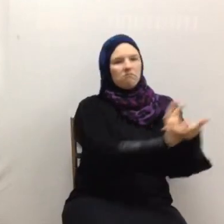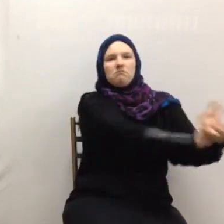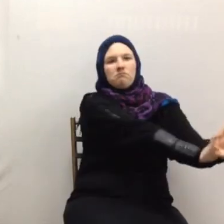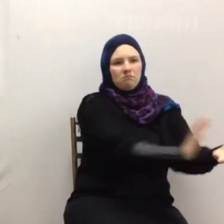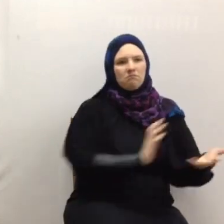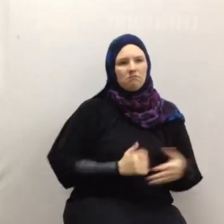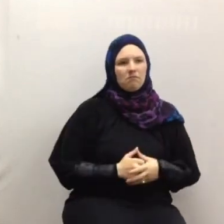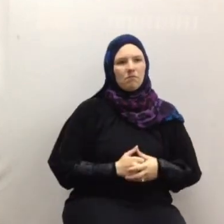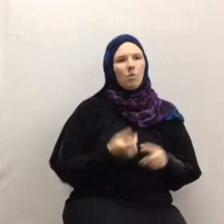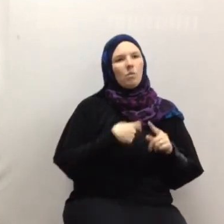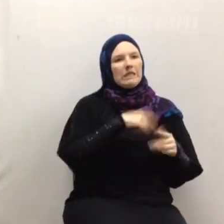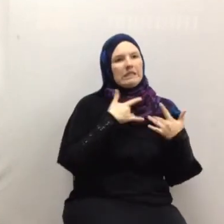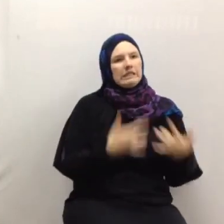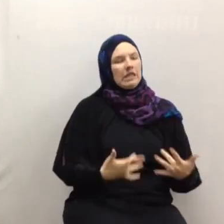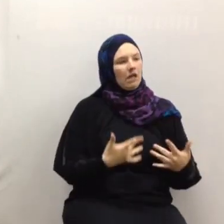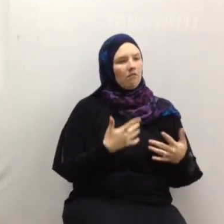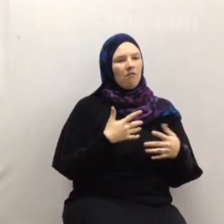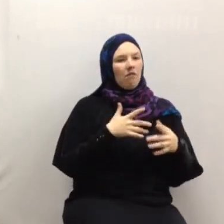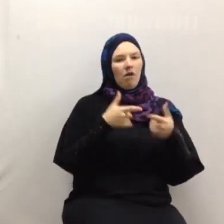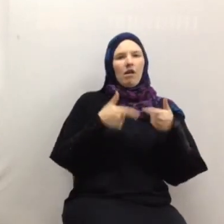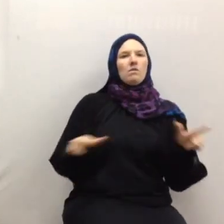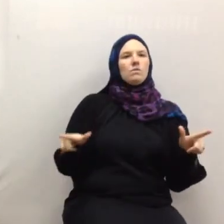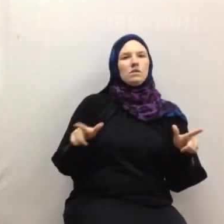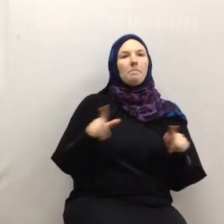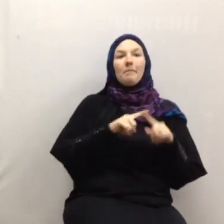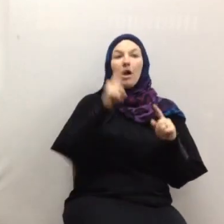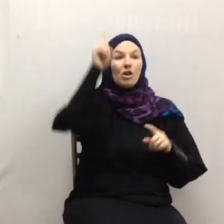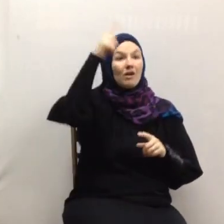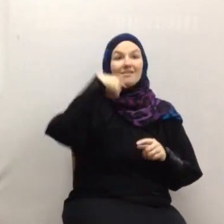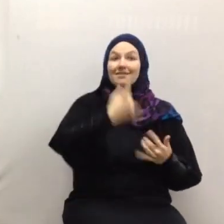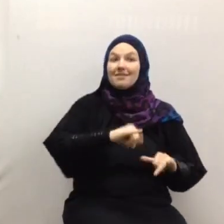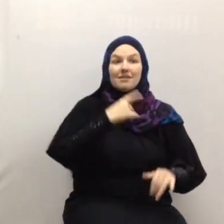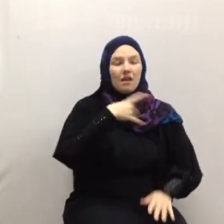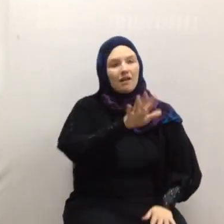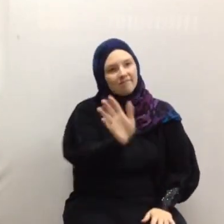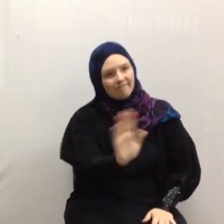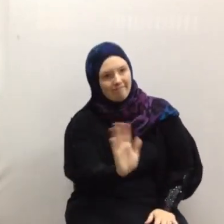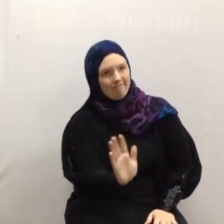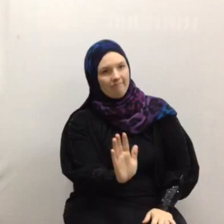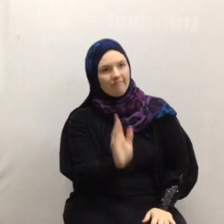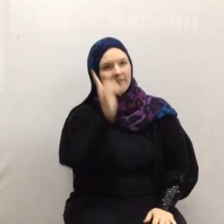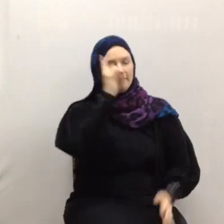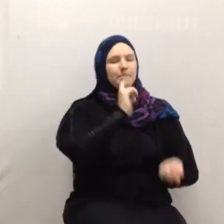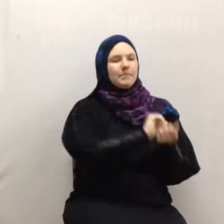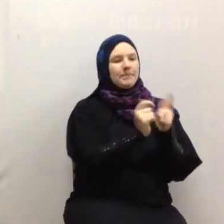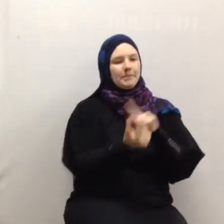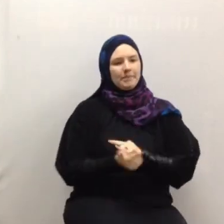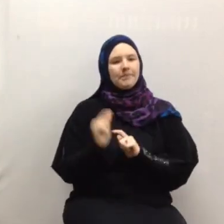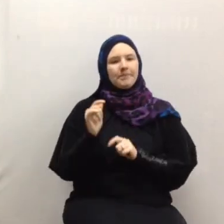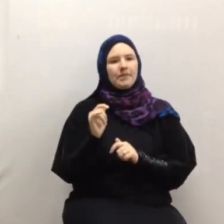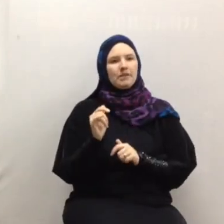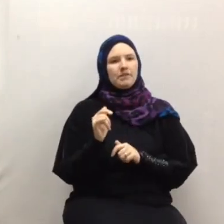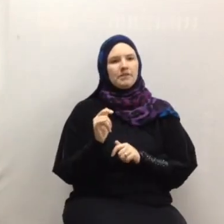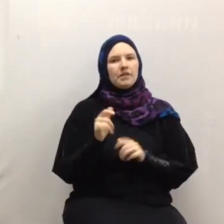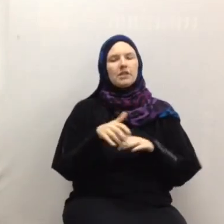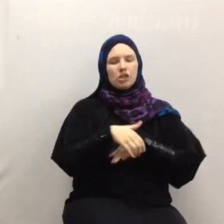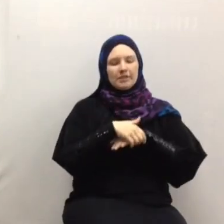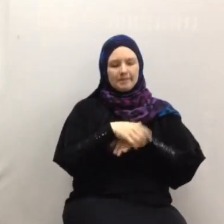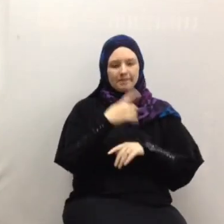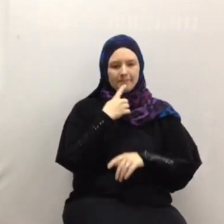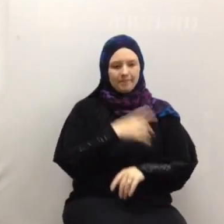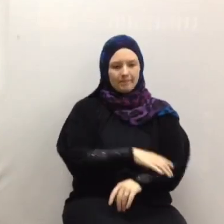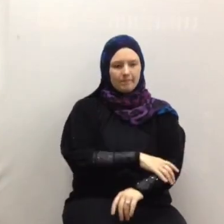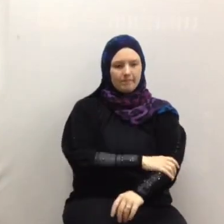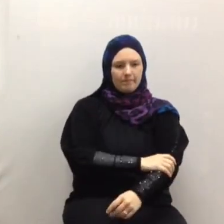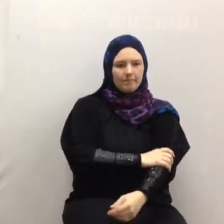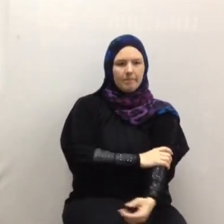Quran. But Allah still saying, وَلَقَدْ يَسَّرْنَا الْقُرْآنَ لِلذِّكْرِ فَهَلْ مِنْ مُدَّكِرٍ. There is